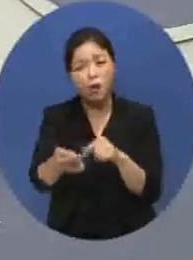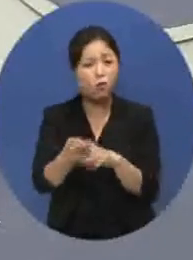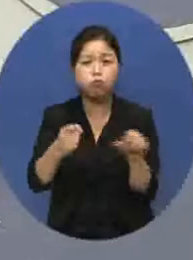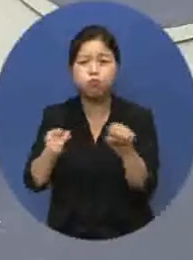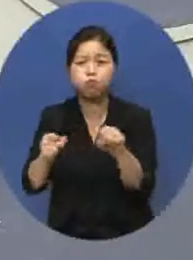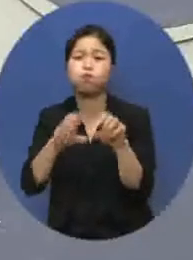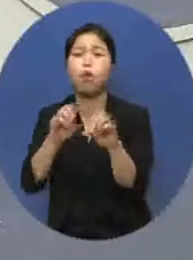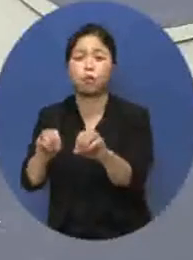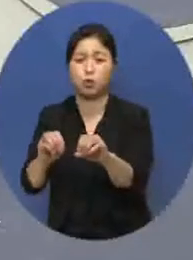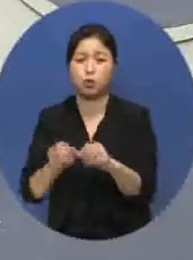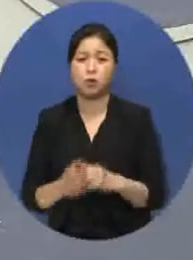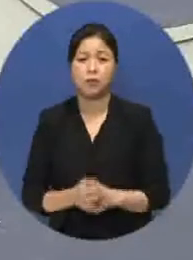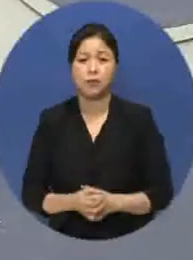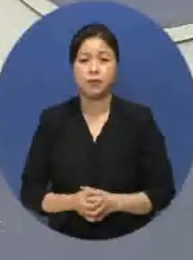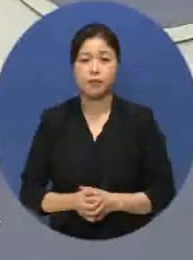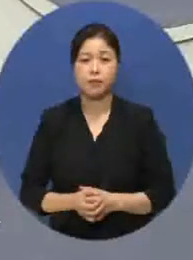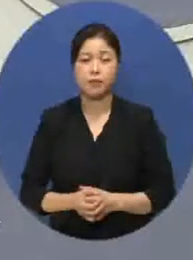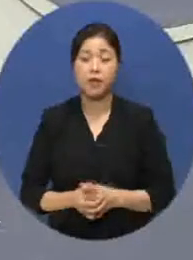것을